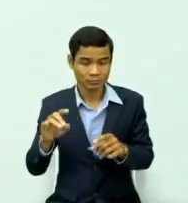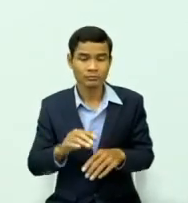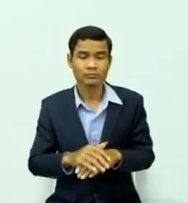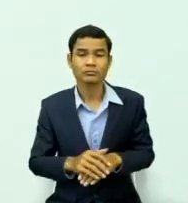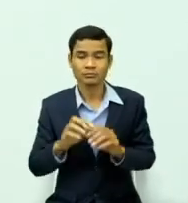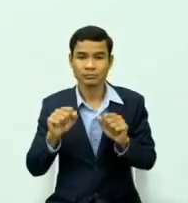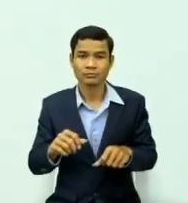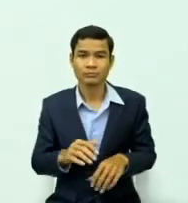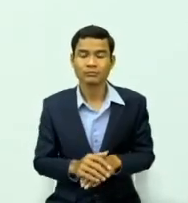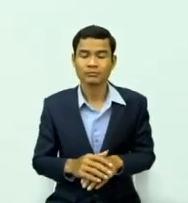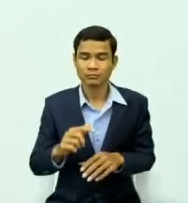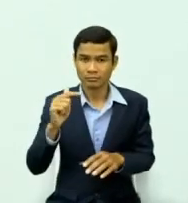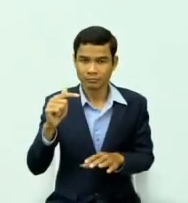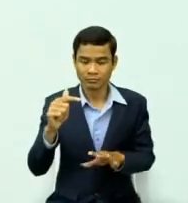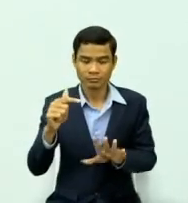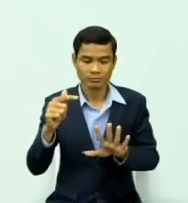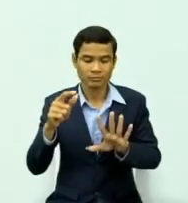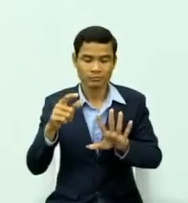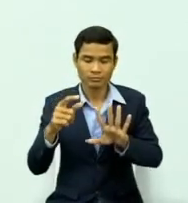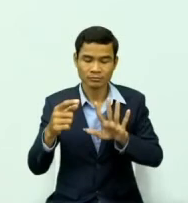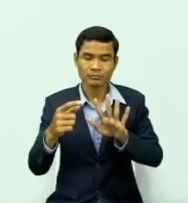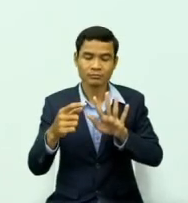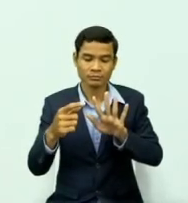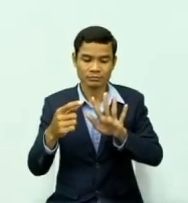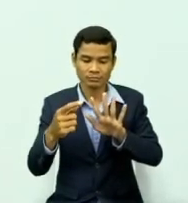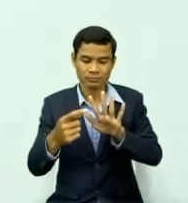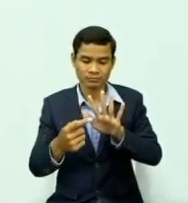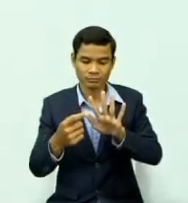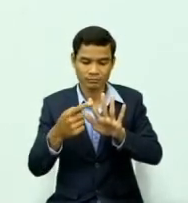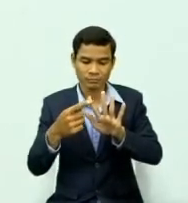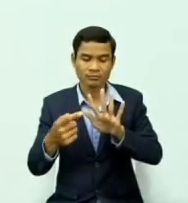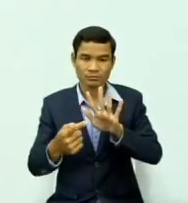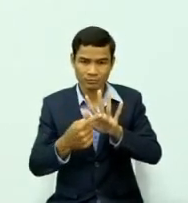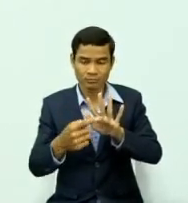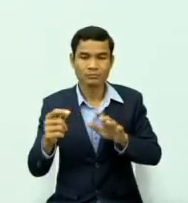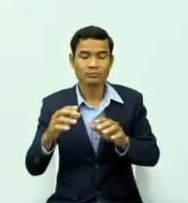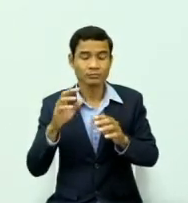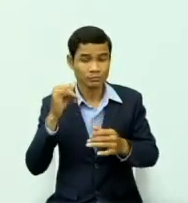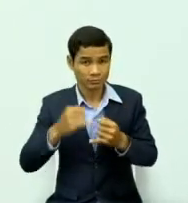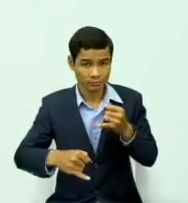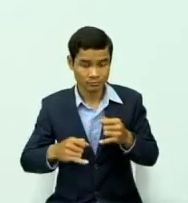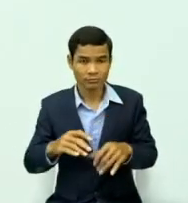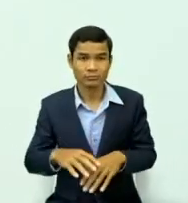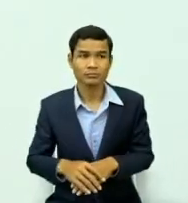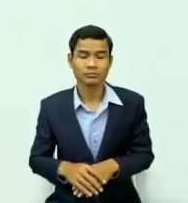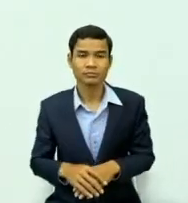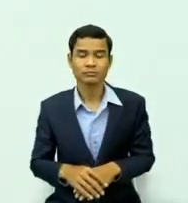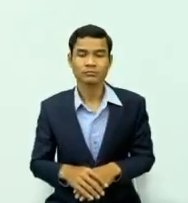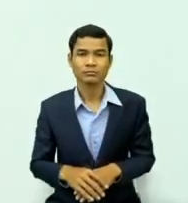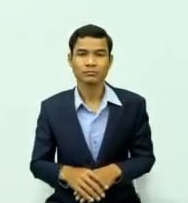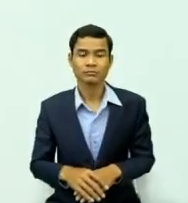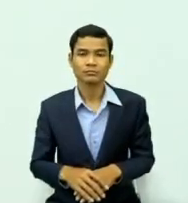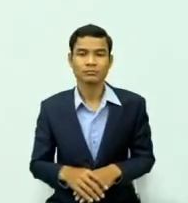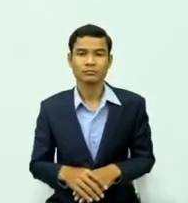chà ngò ấy ngây chà sao chẳng cởi